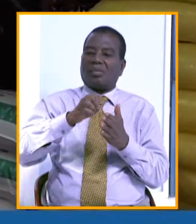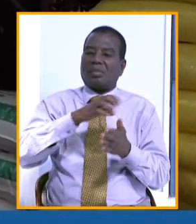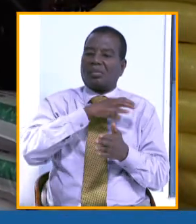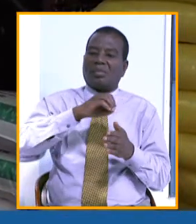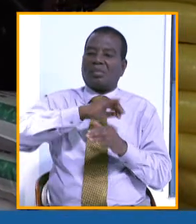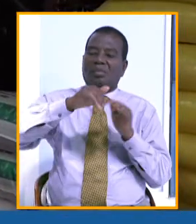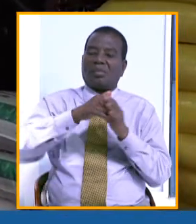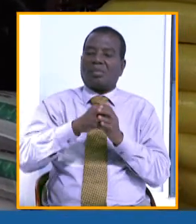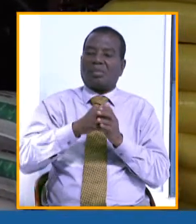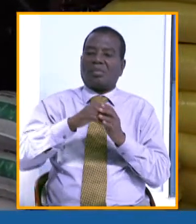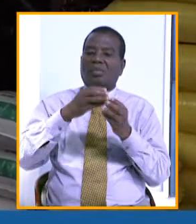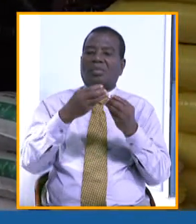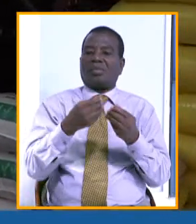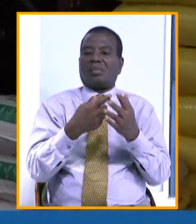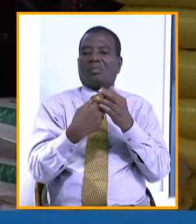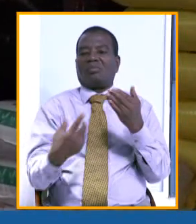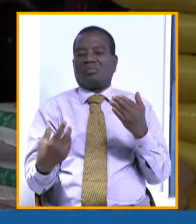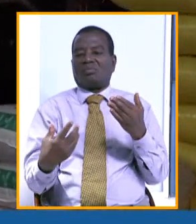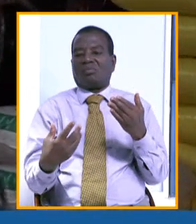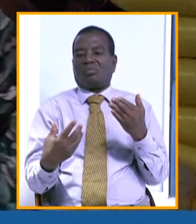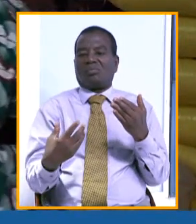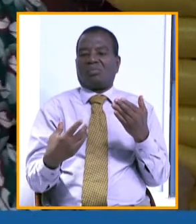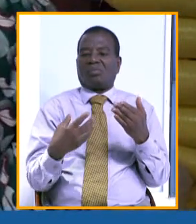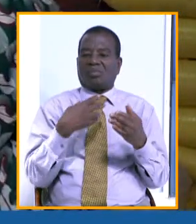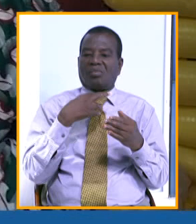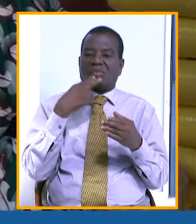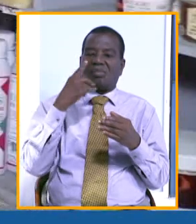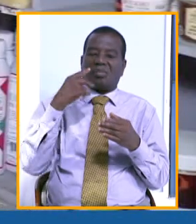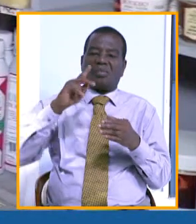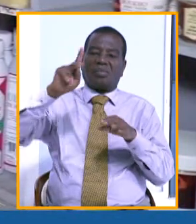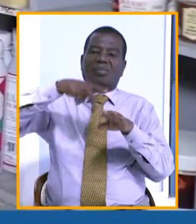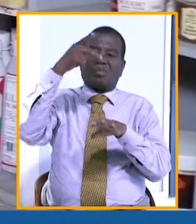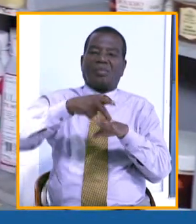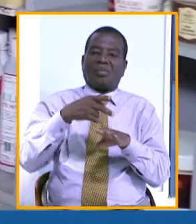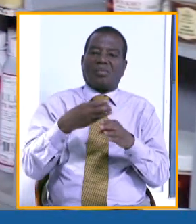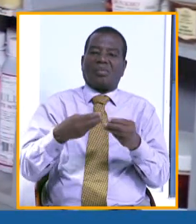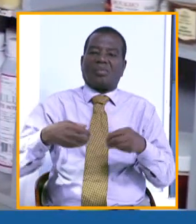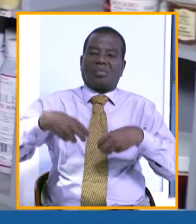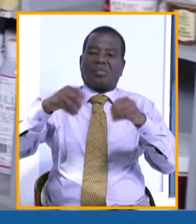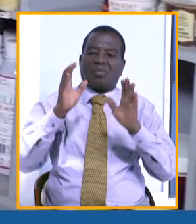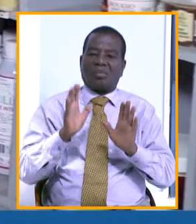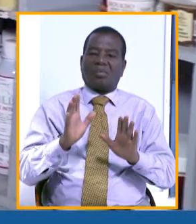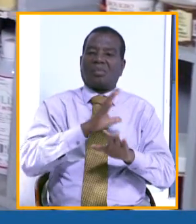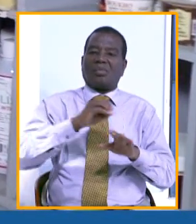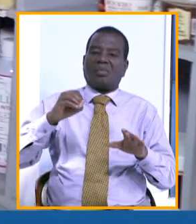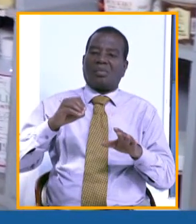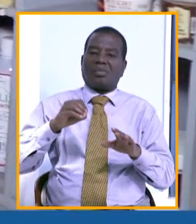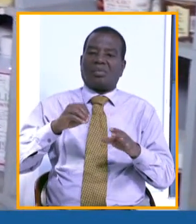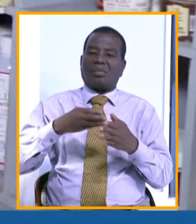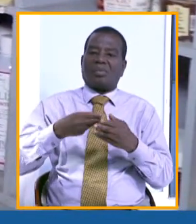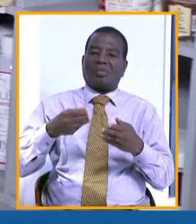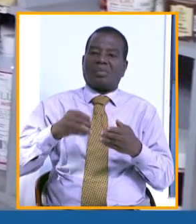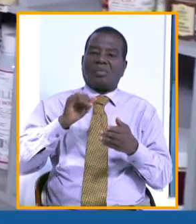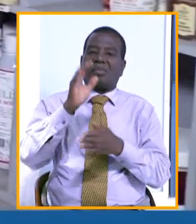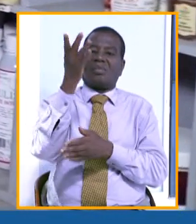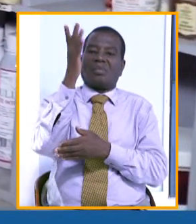tout simplement en rupture. Alors qu'ils constituent l'un des principaux succès commerciaux de la boutique. C'est un